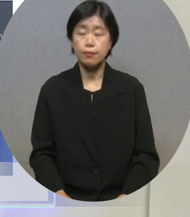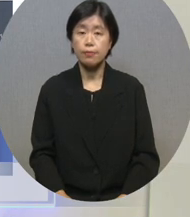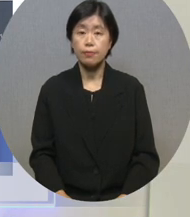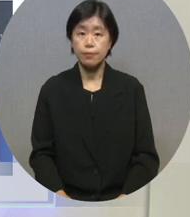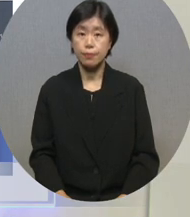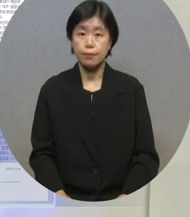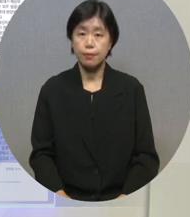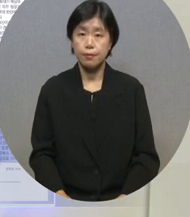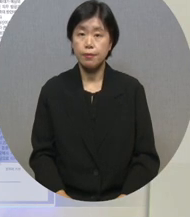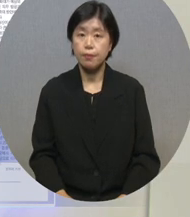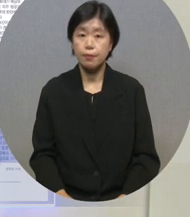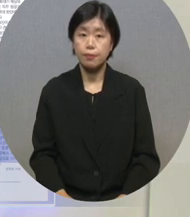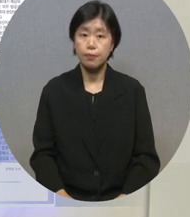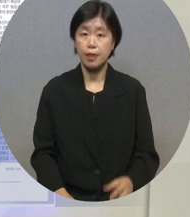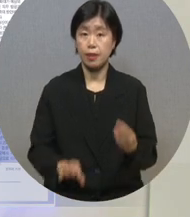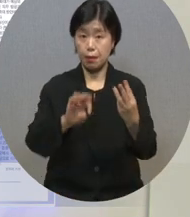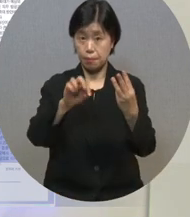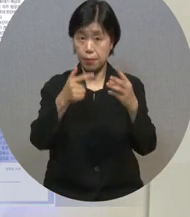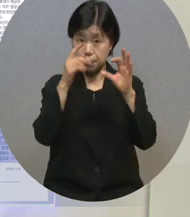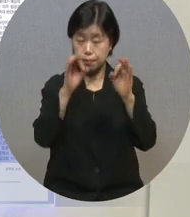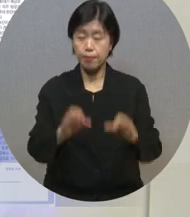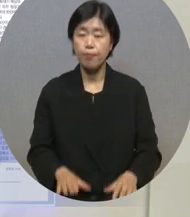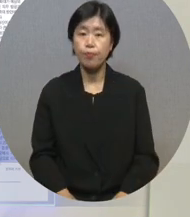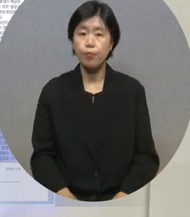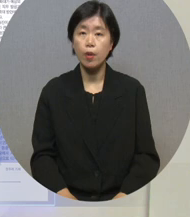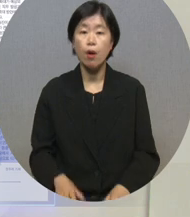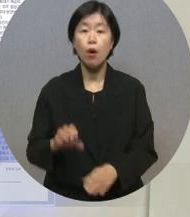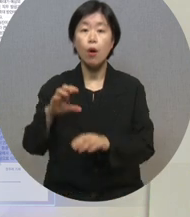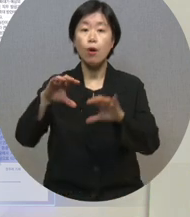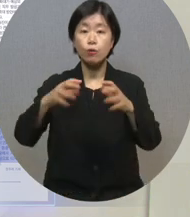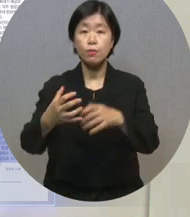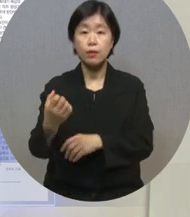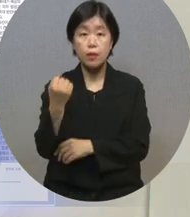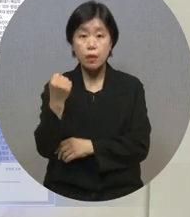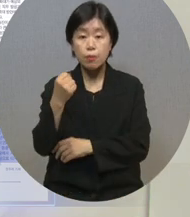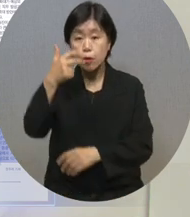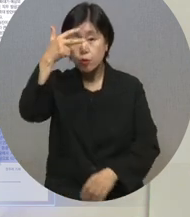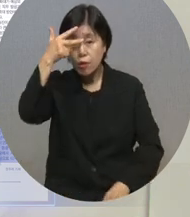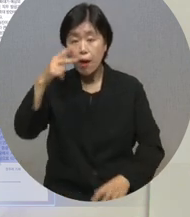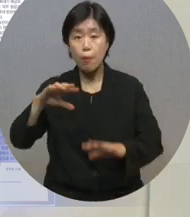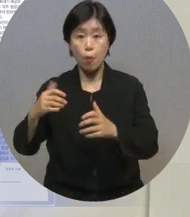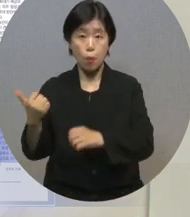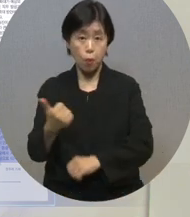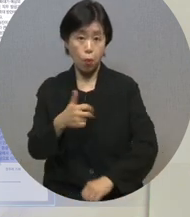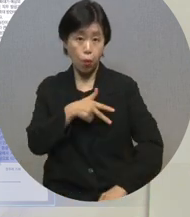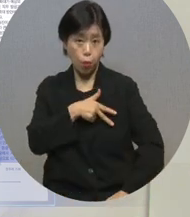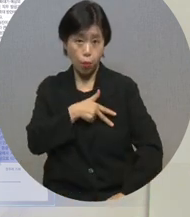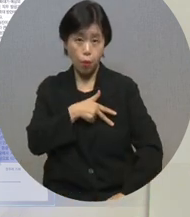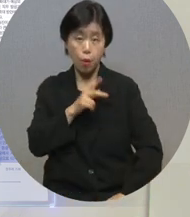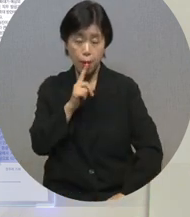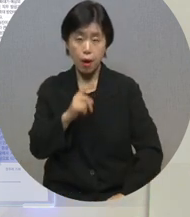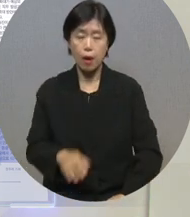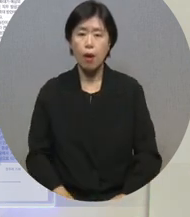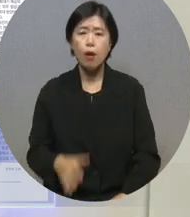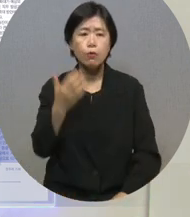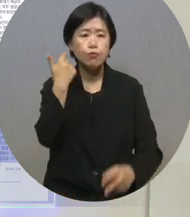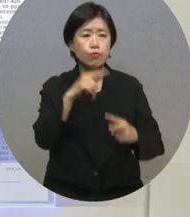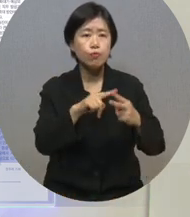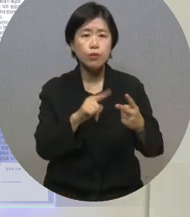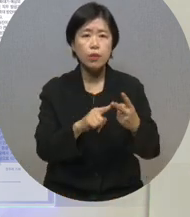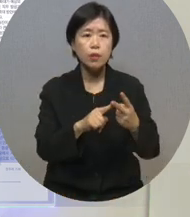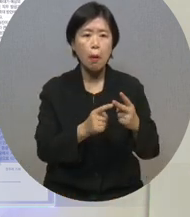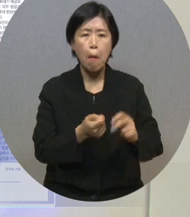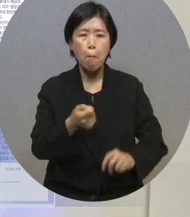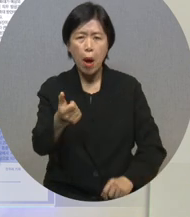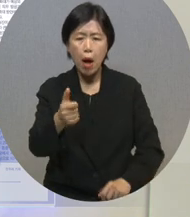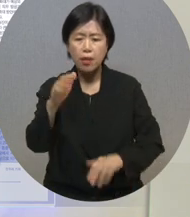계속해서 장애인신문 3면입니다. 국민의힘 최보윤 의원이 누구도 소외되지 않는 장애평등사회의 실현을